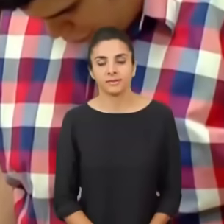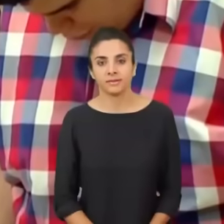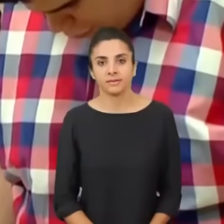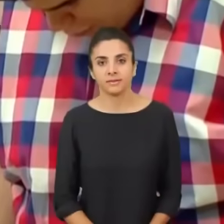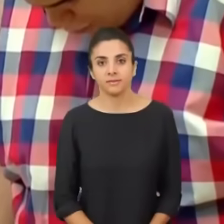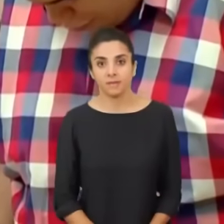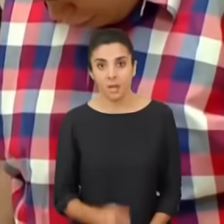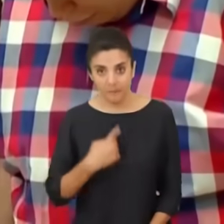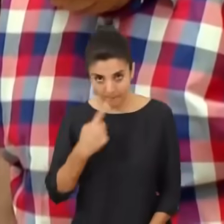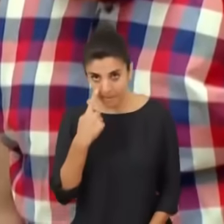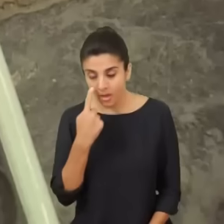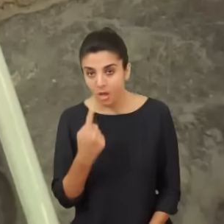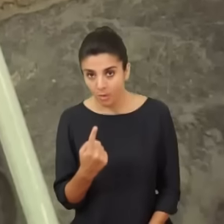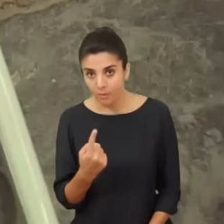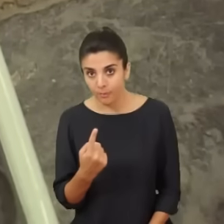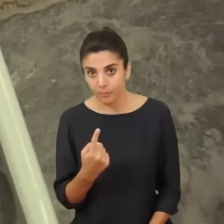Bismillah. Okuyorum.